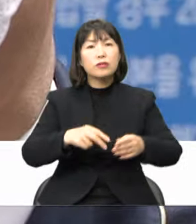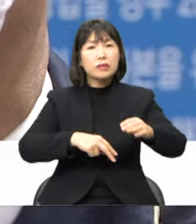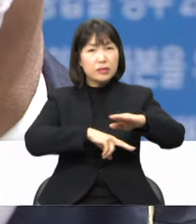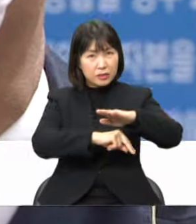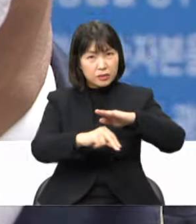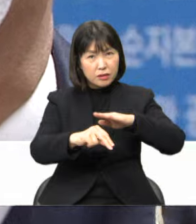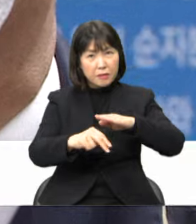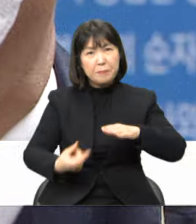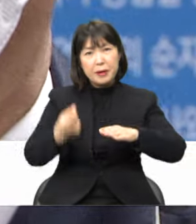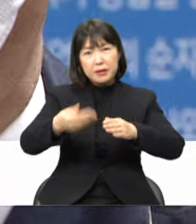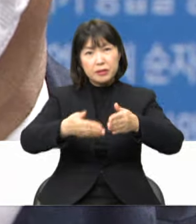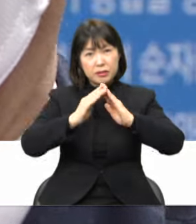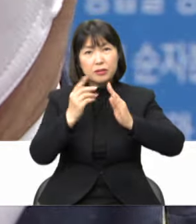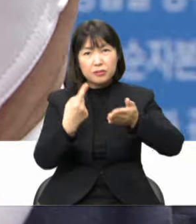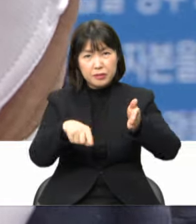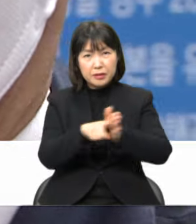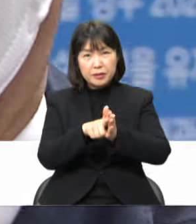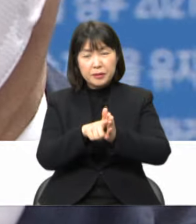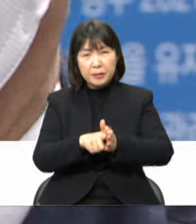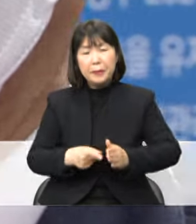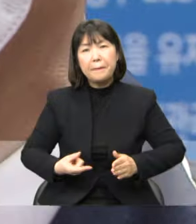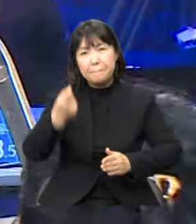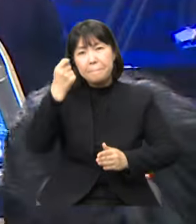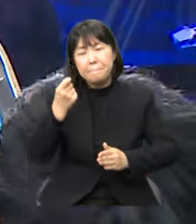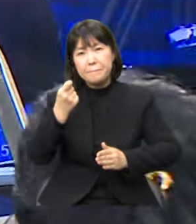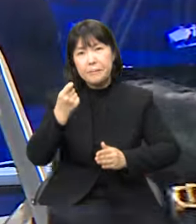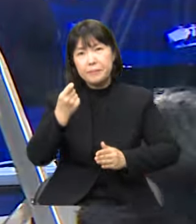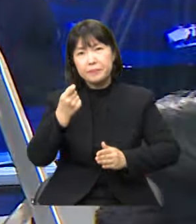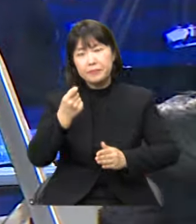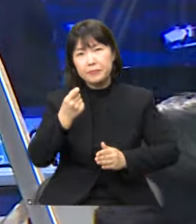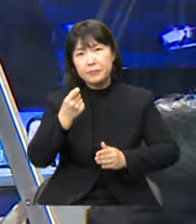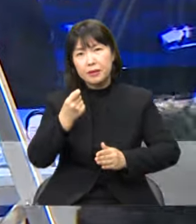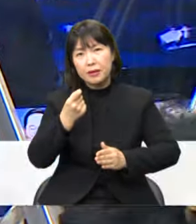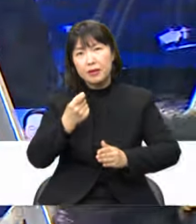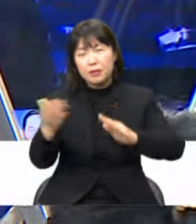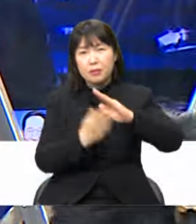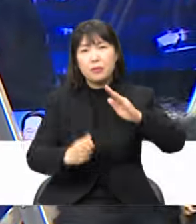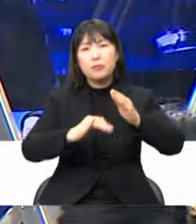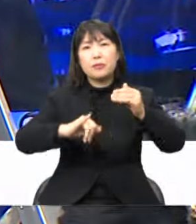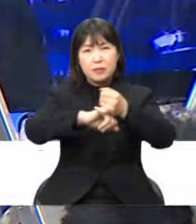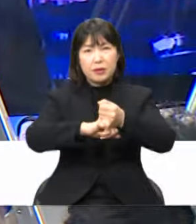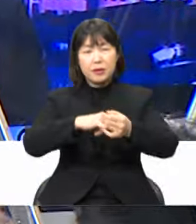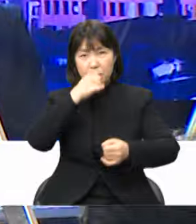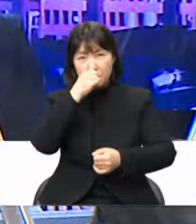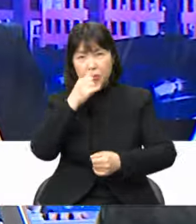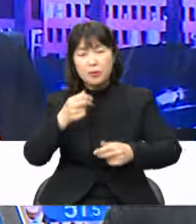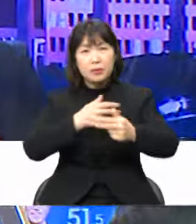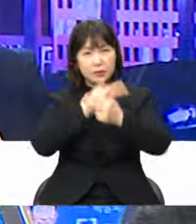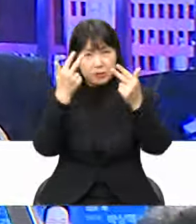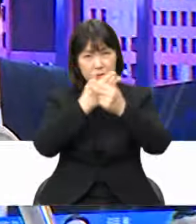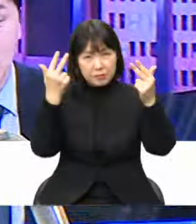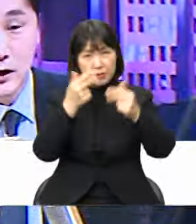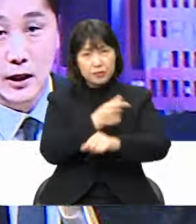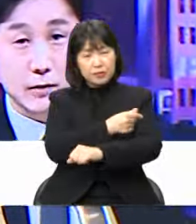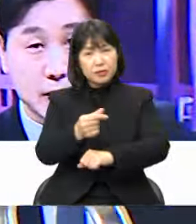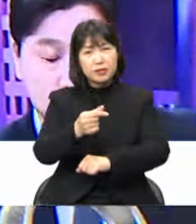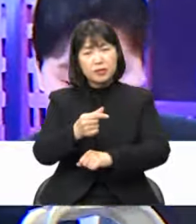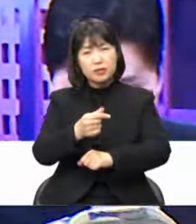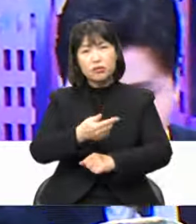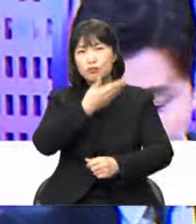위한 신속 예타 추진을 공약집에 담았고 이재명 당선인도 gtxd 와자 노선 추진을 주요